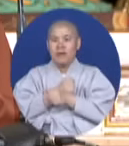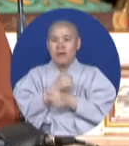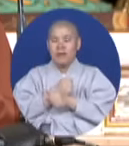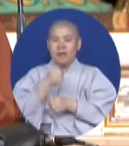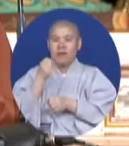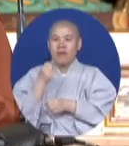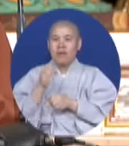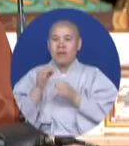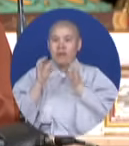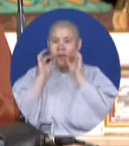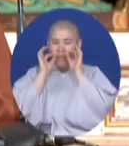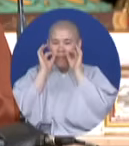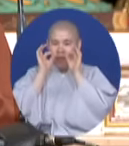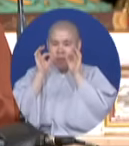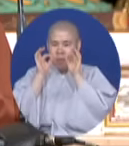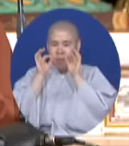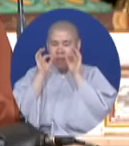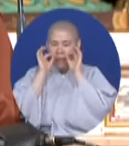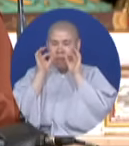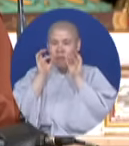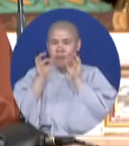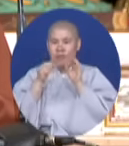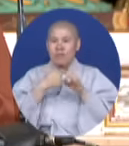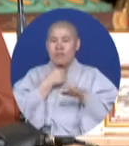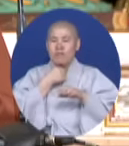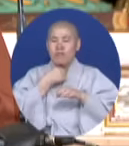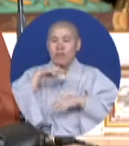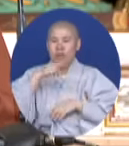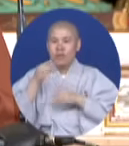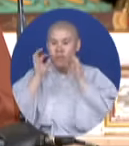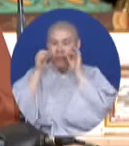본래야 볼 수는 없지만 안 본래야 안 볼 수도 없다.